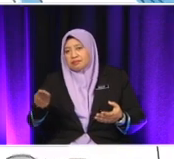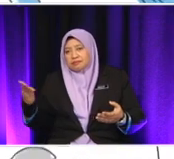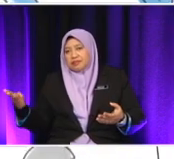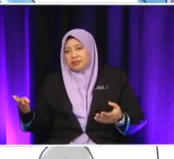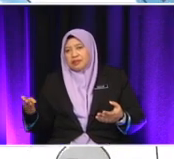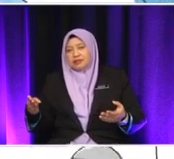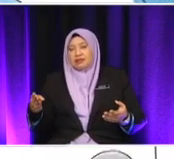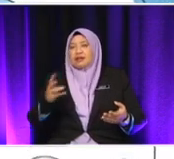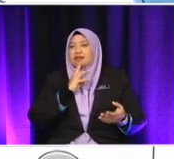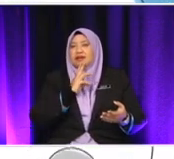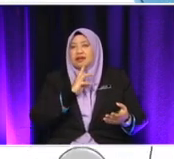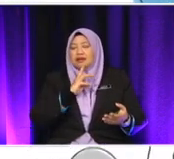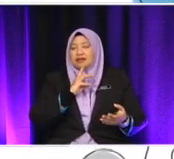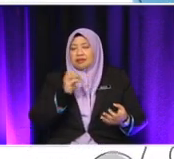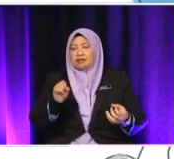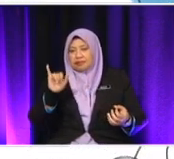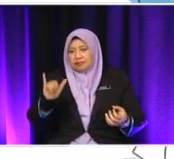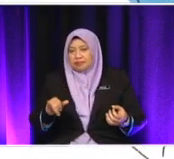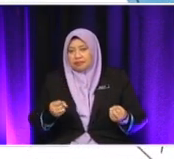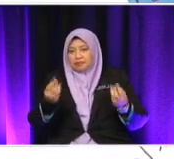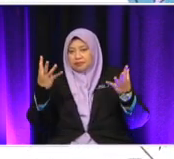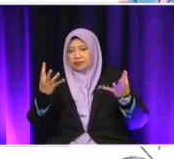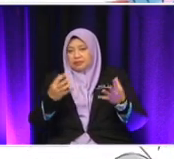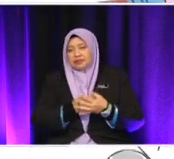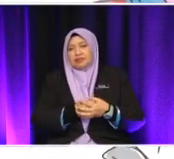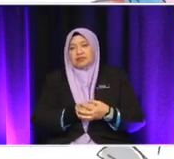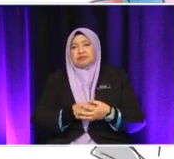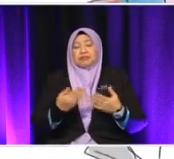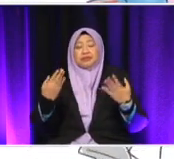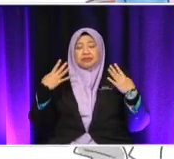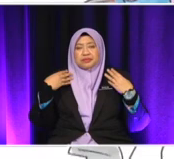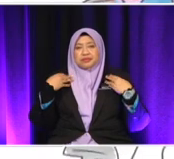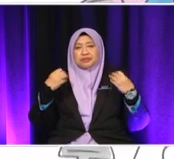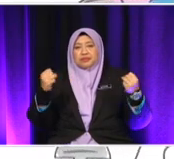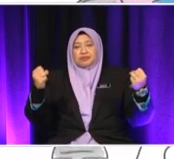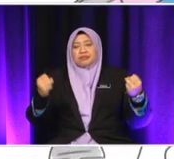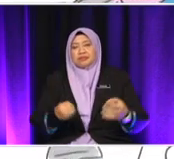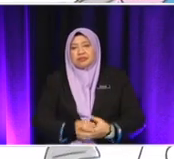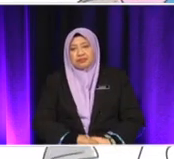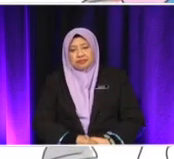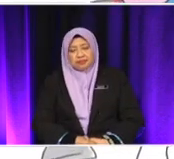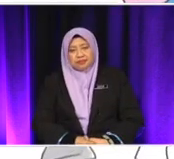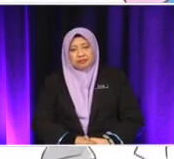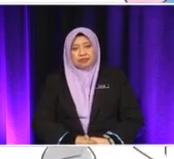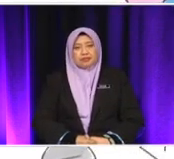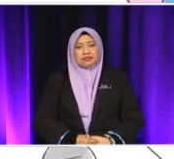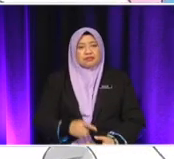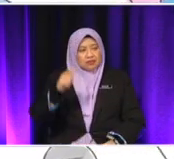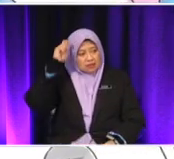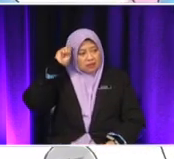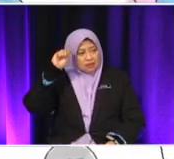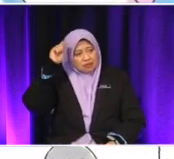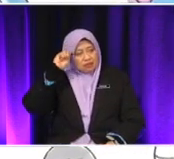air yang lembab dan sebagainya tidak ada yang subur dan sebagainya Oke seterusnya teknologi semakin